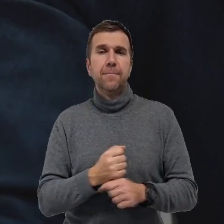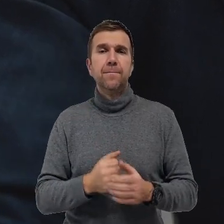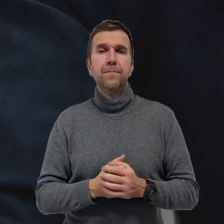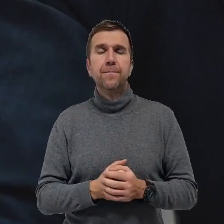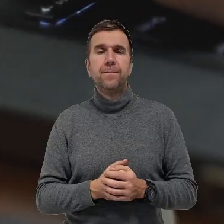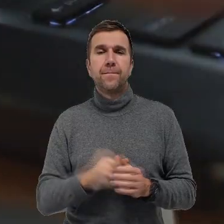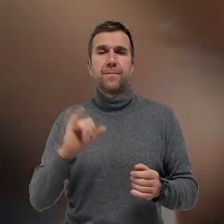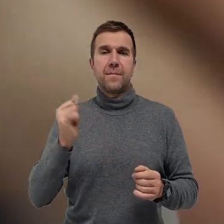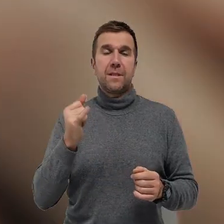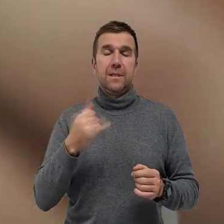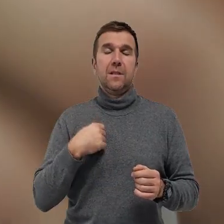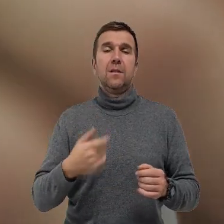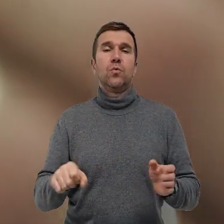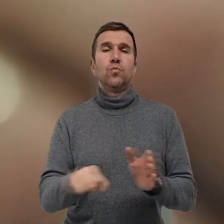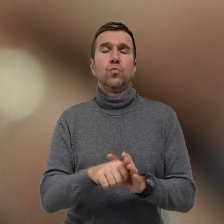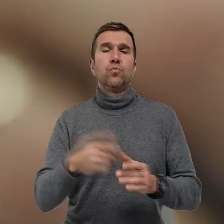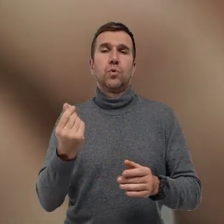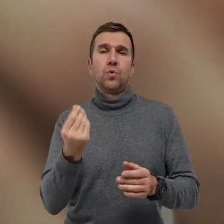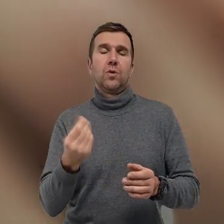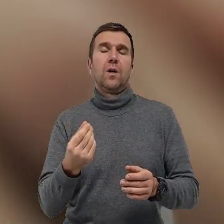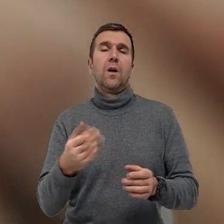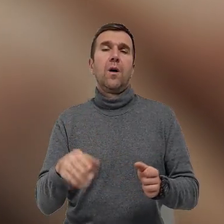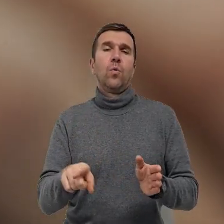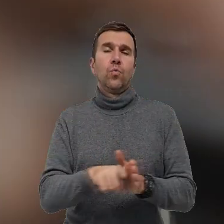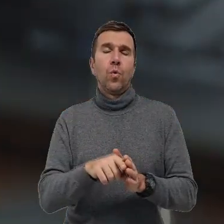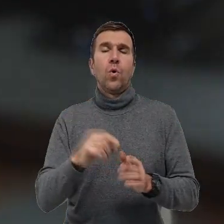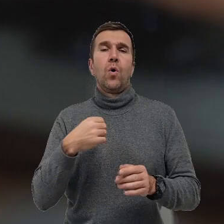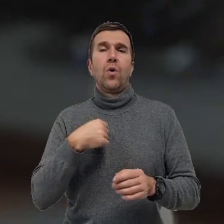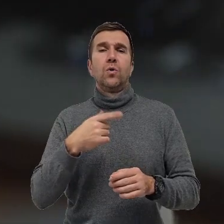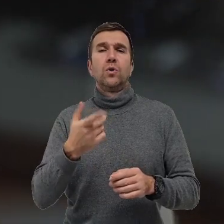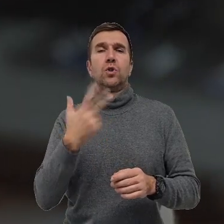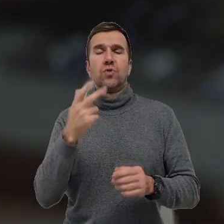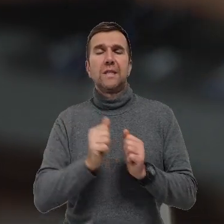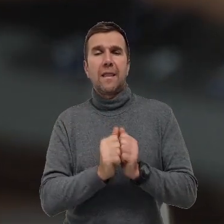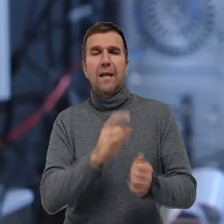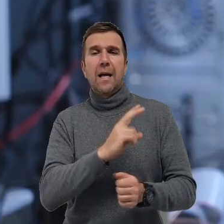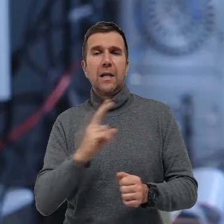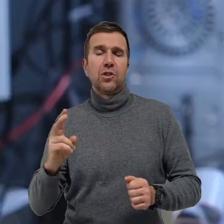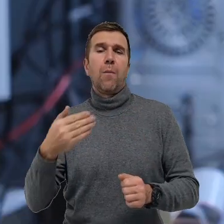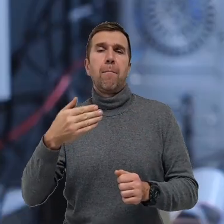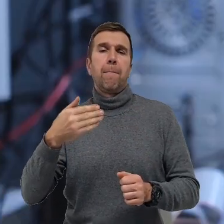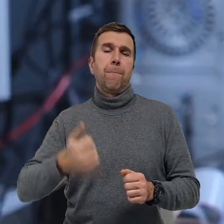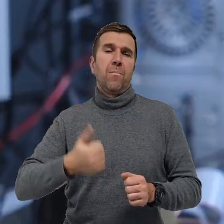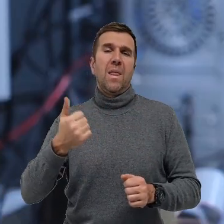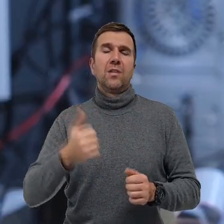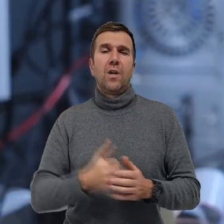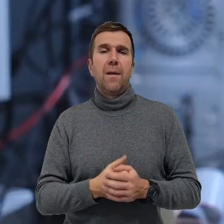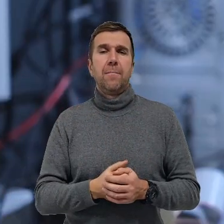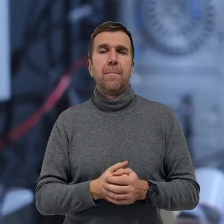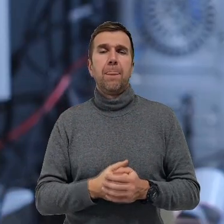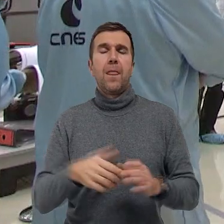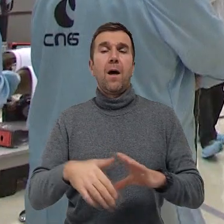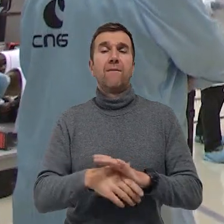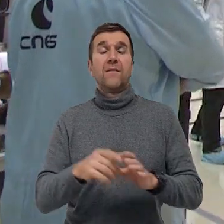czego, i jak zmieścić się w budżecie, to są te trzy główne zadania każdego właściwie menedżera, każdego projektu. W aspekcie